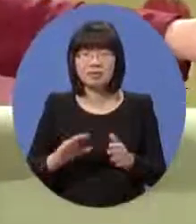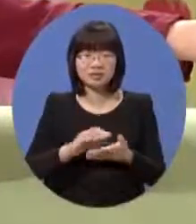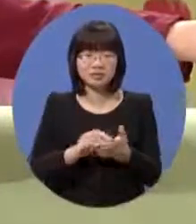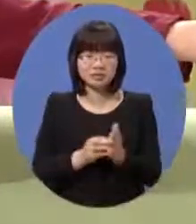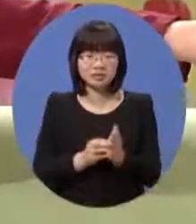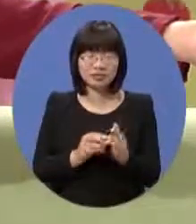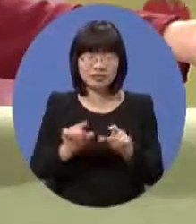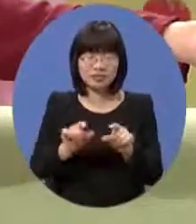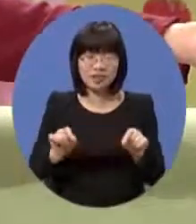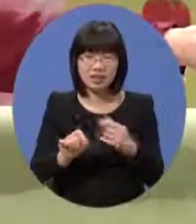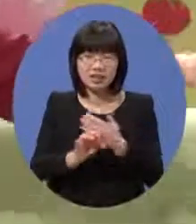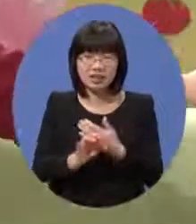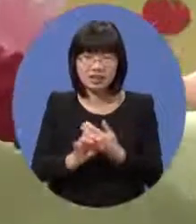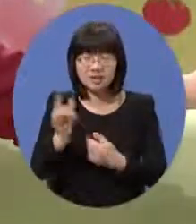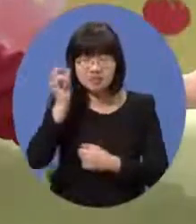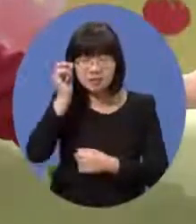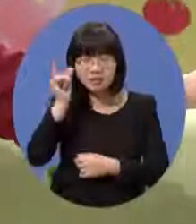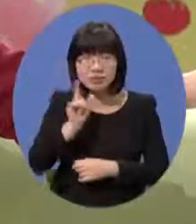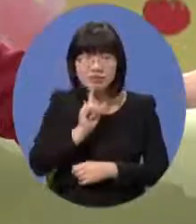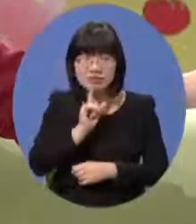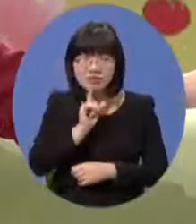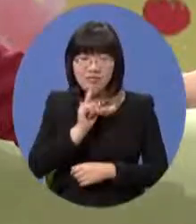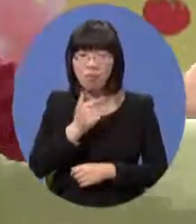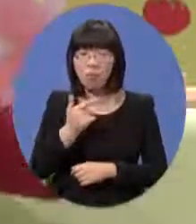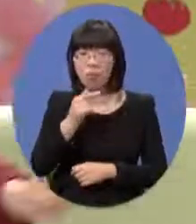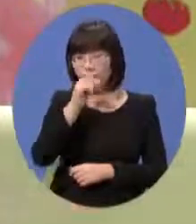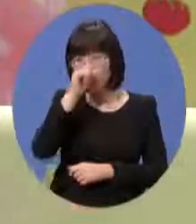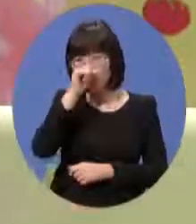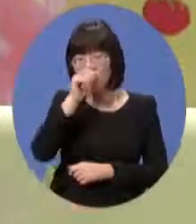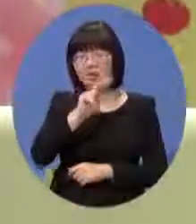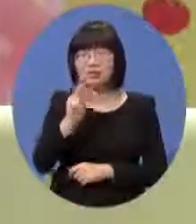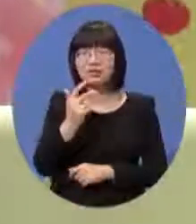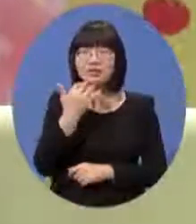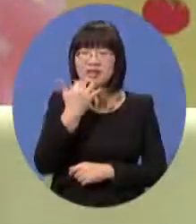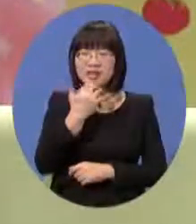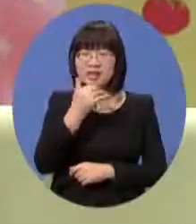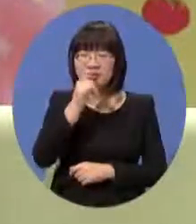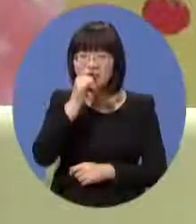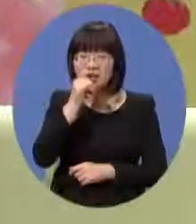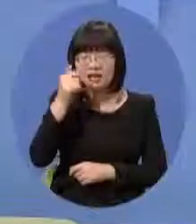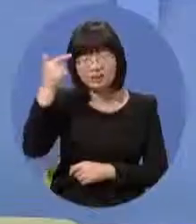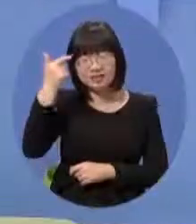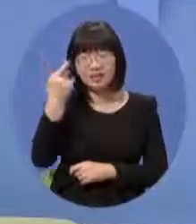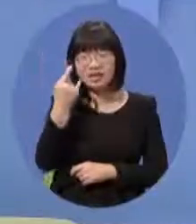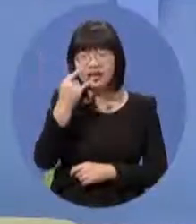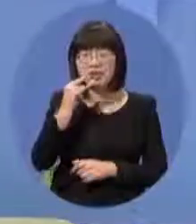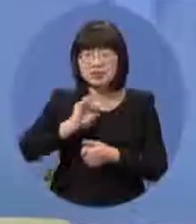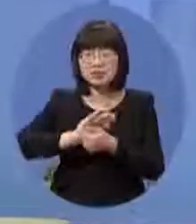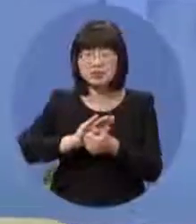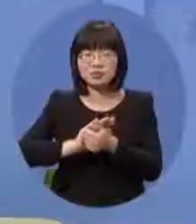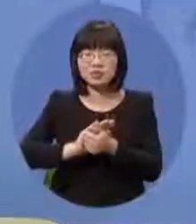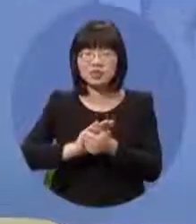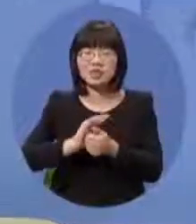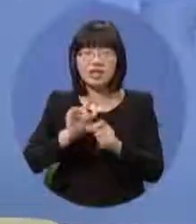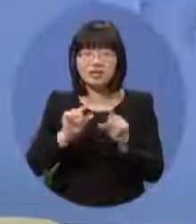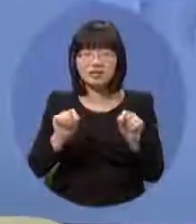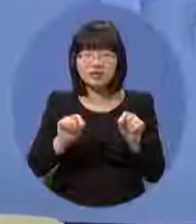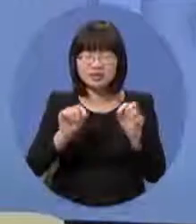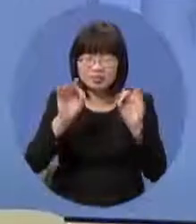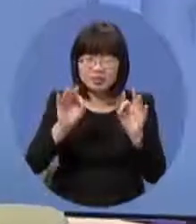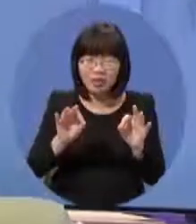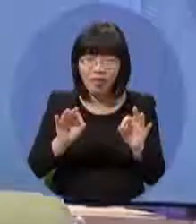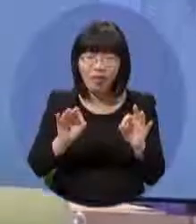정도 식단이면 아주 훌륭한 건가요? 아, 네, 아주 훌륭한데요. 무지개 빛깔이네요. 선생님, 뇌에 좋은 음식 얘기 이렇게 하다 보니까 네. 궁금한 게